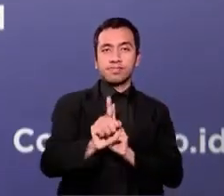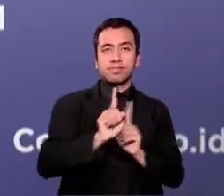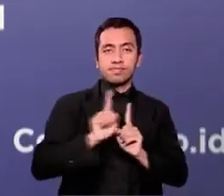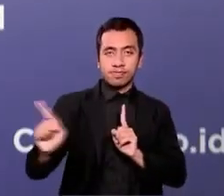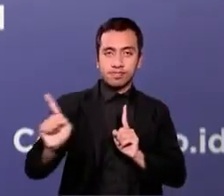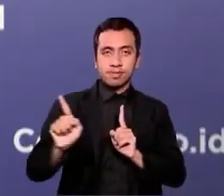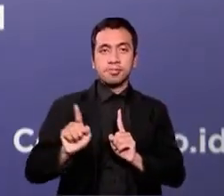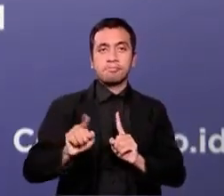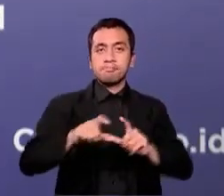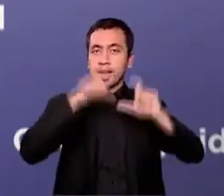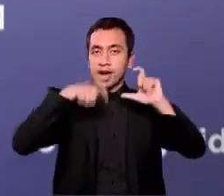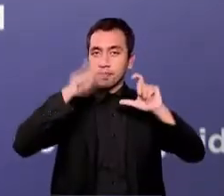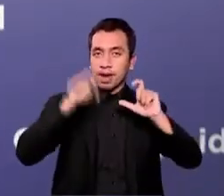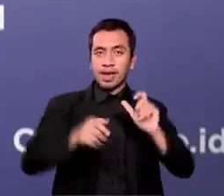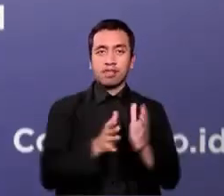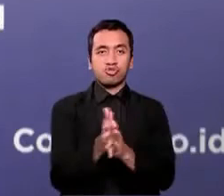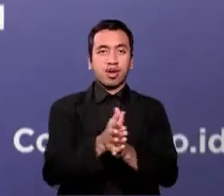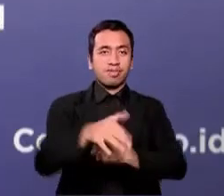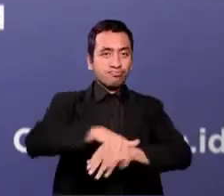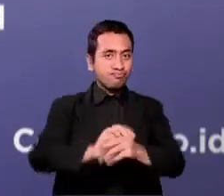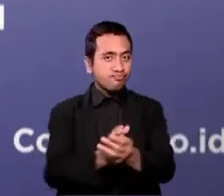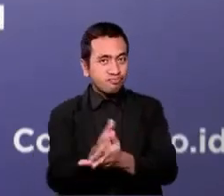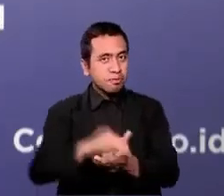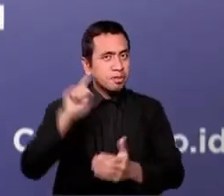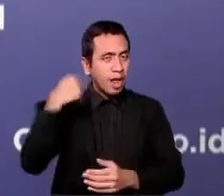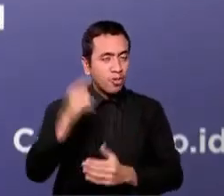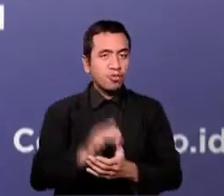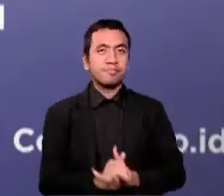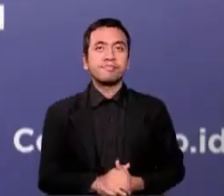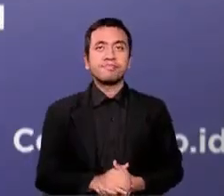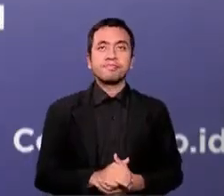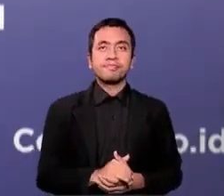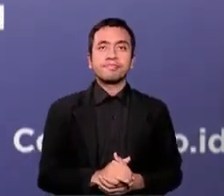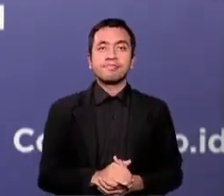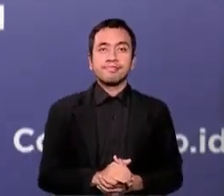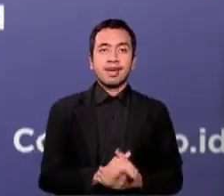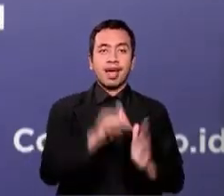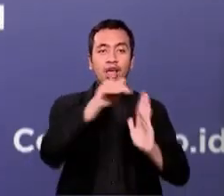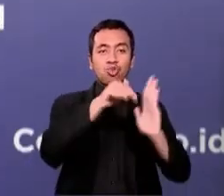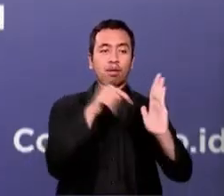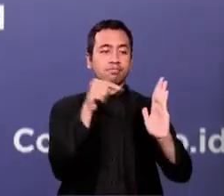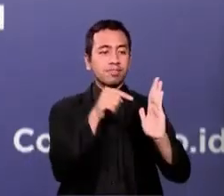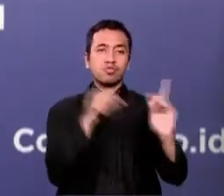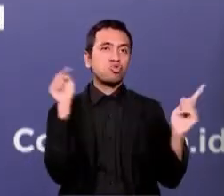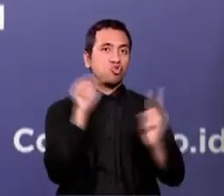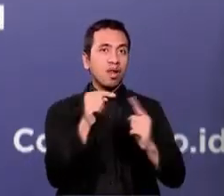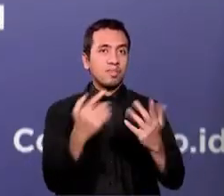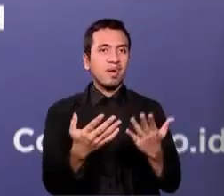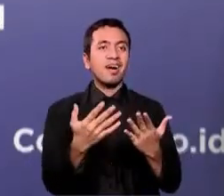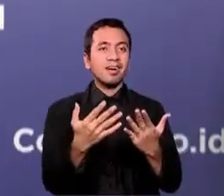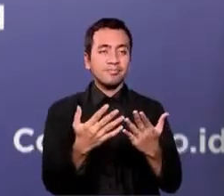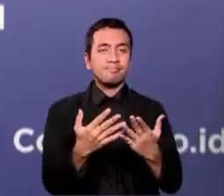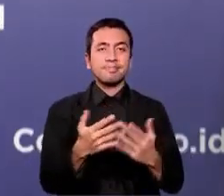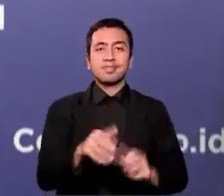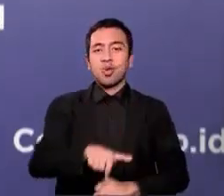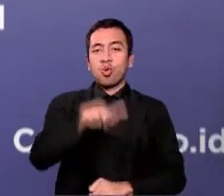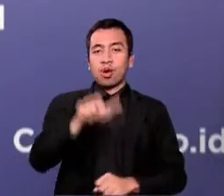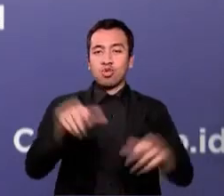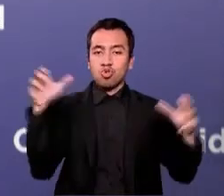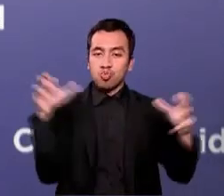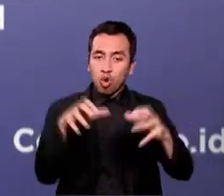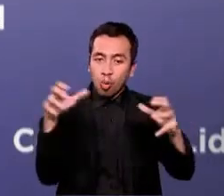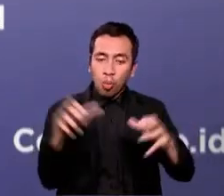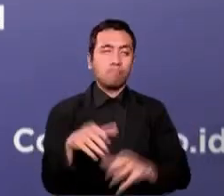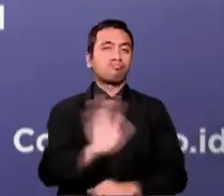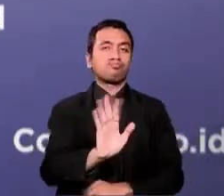masker dan cuci tangan sesering mungkin tujuan utama deregulasi impor ialah menekan kemungkinan terjadinya kerumunan